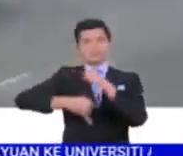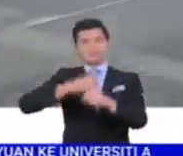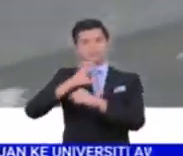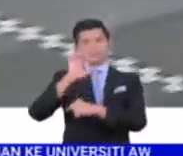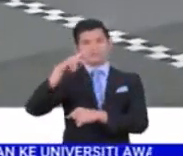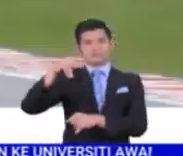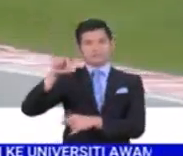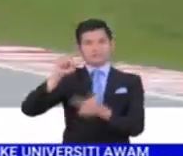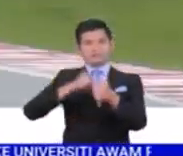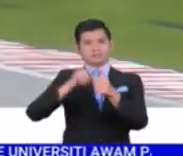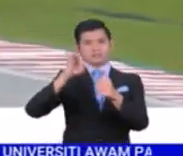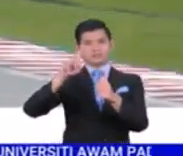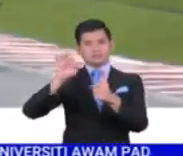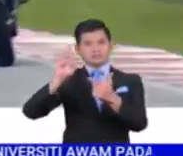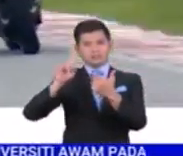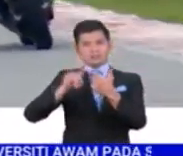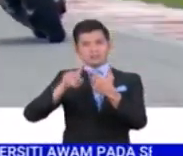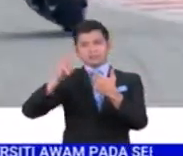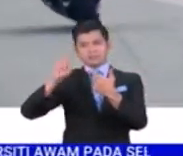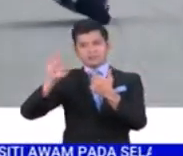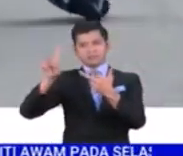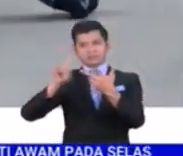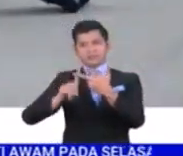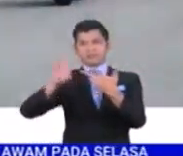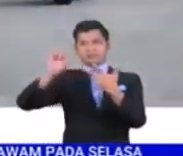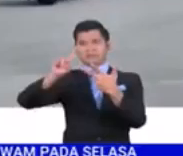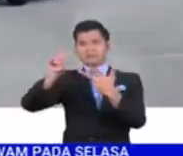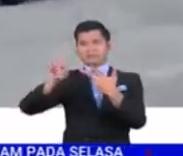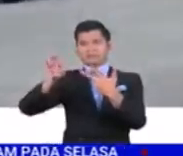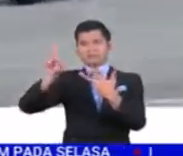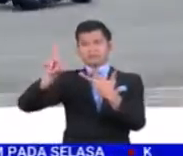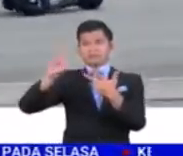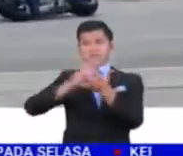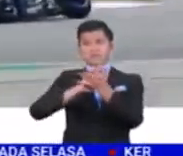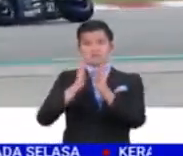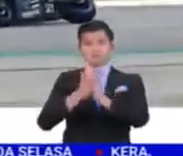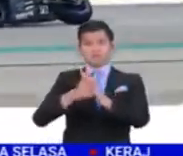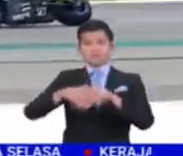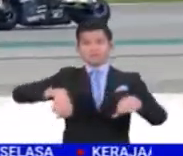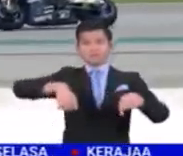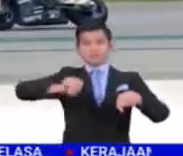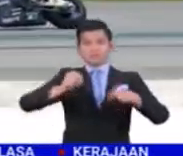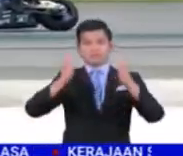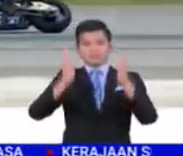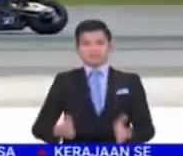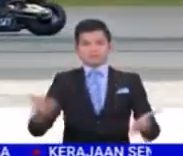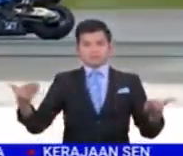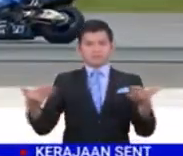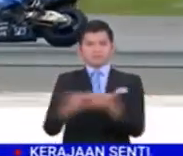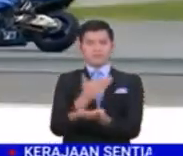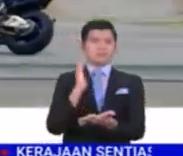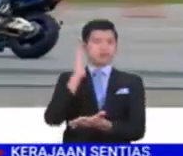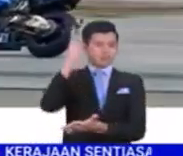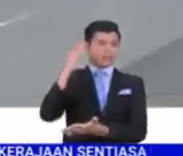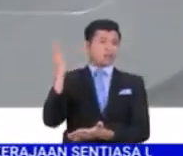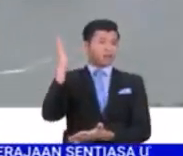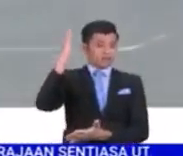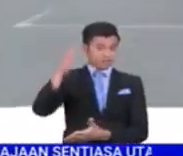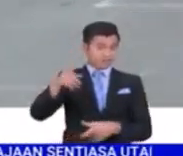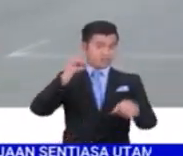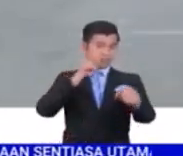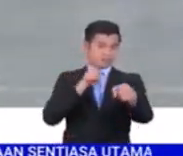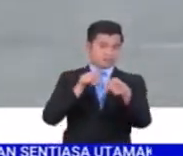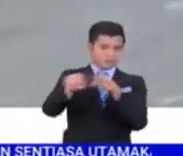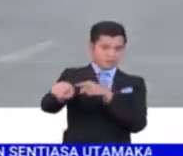Bawi, Kasma Daniel Kasma Yudin dan Azroy Hakim Anwar menjadi pelumba terbaru menerima slot tersebut dan akan bersaing dalam